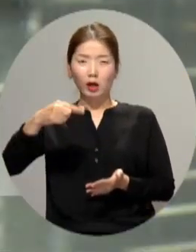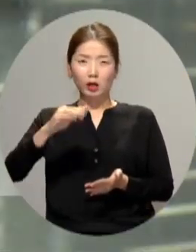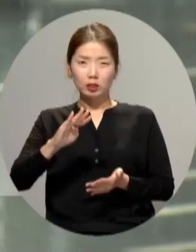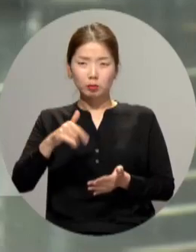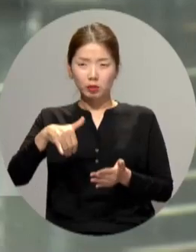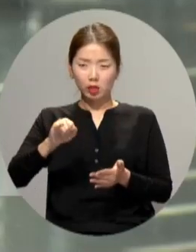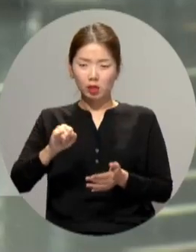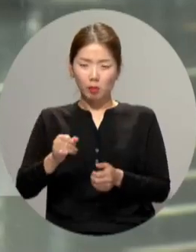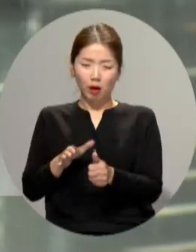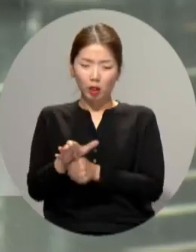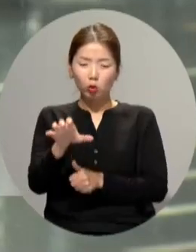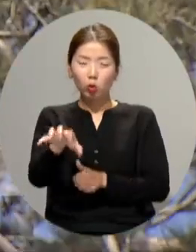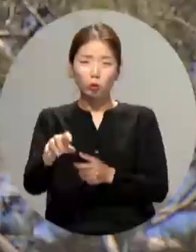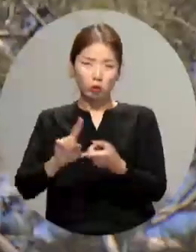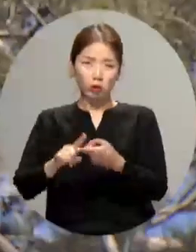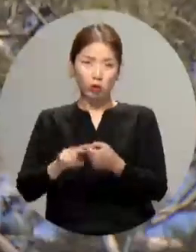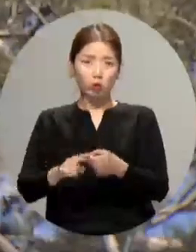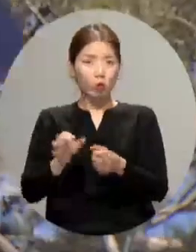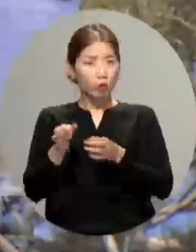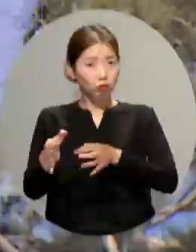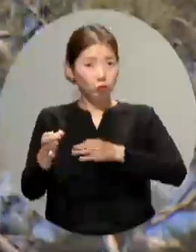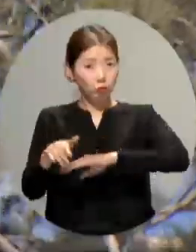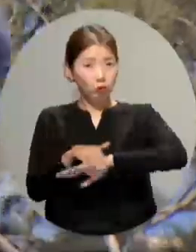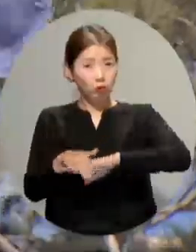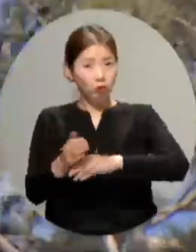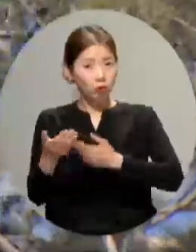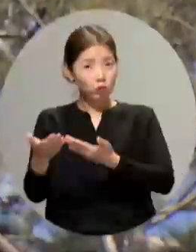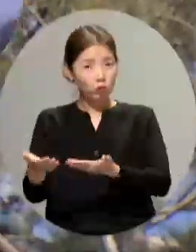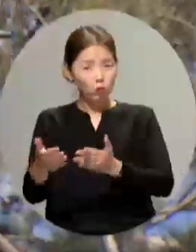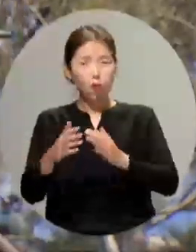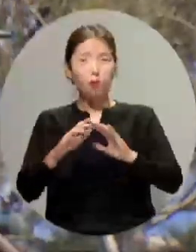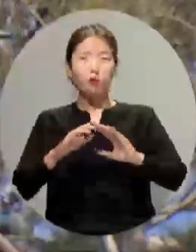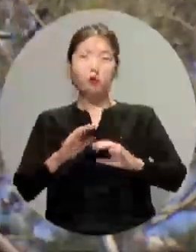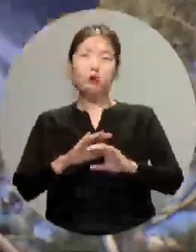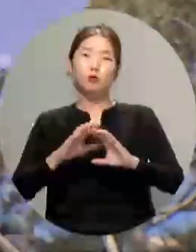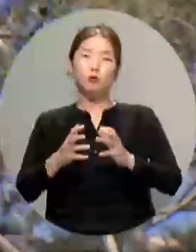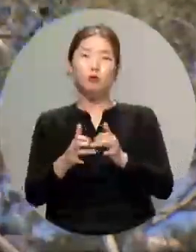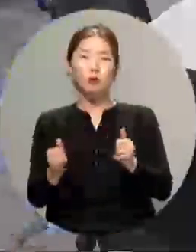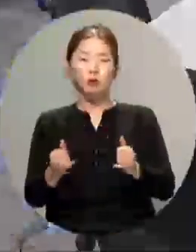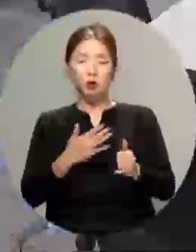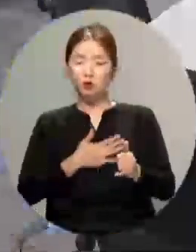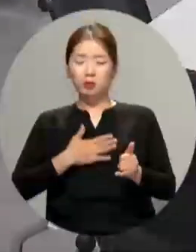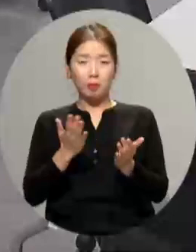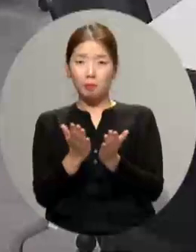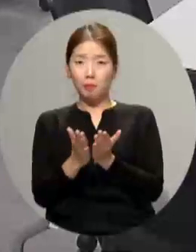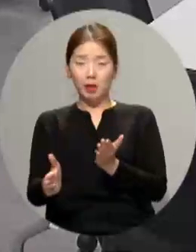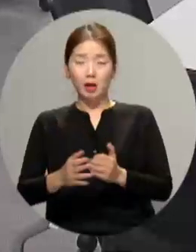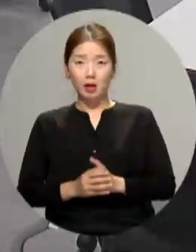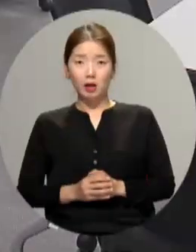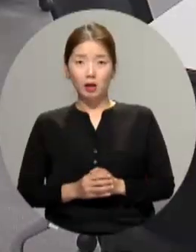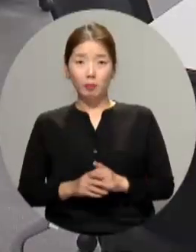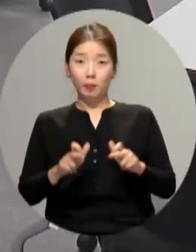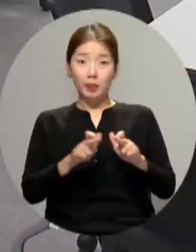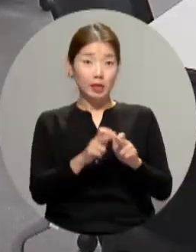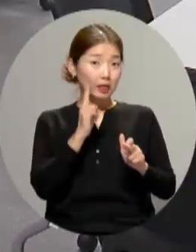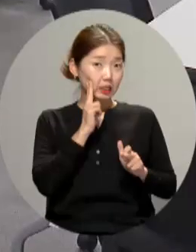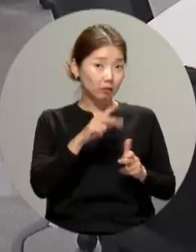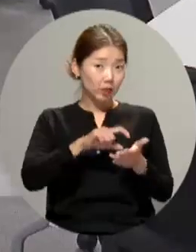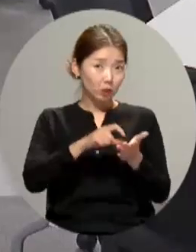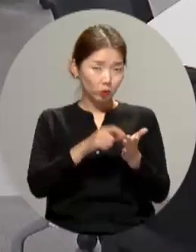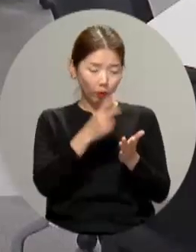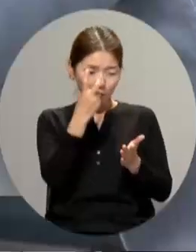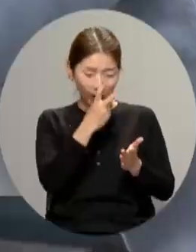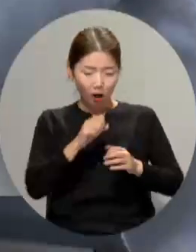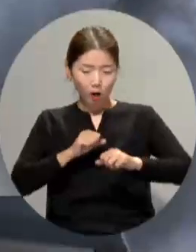책임 기업에 대한 투자를 지속하는 것은 국민 정서에 맞지 않다는 지적도 나왔습니다. 장애정도 심사와